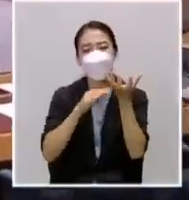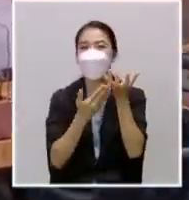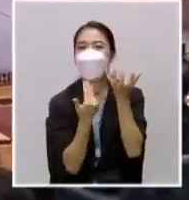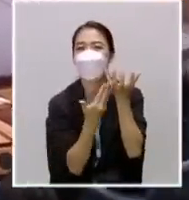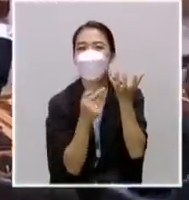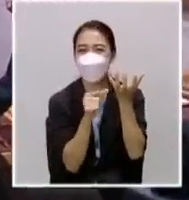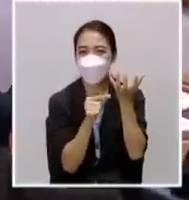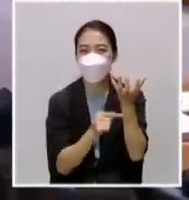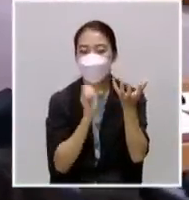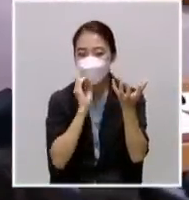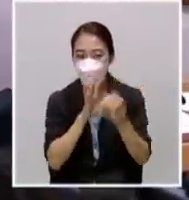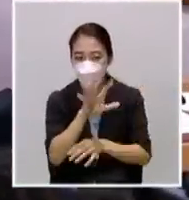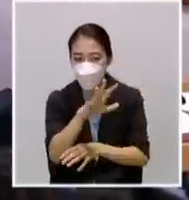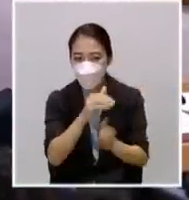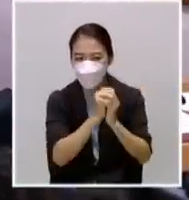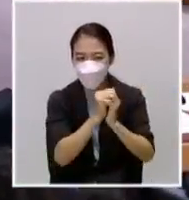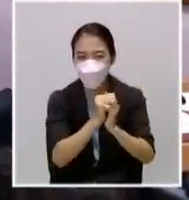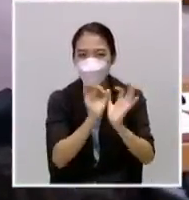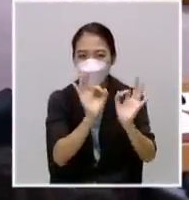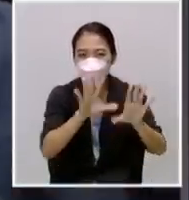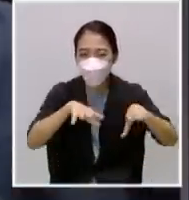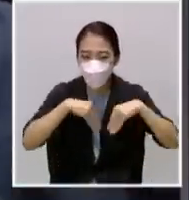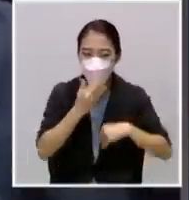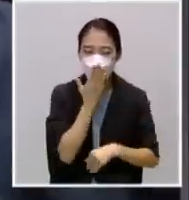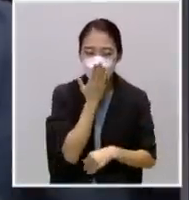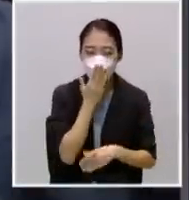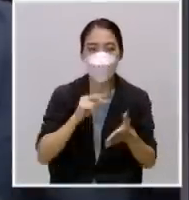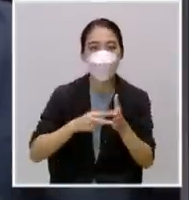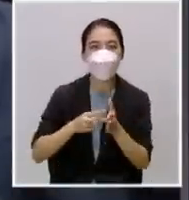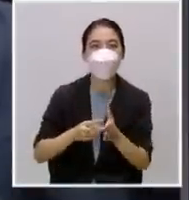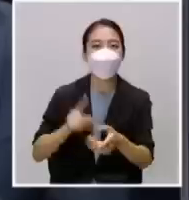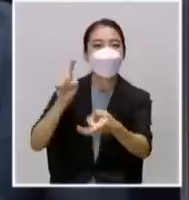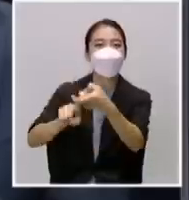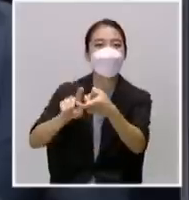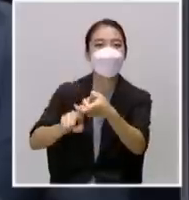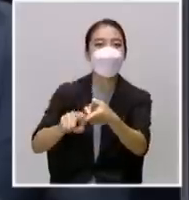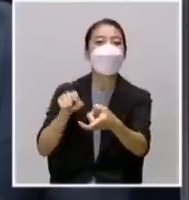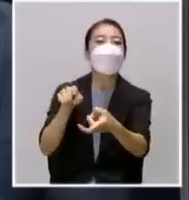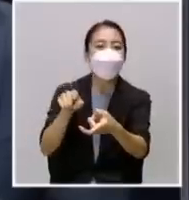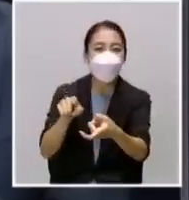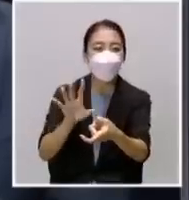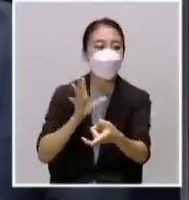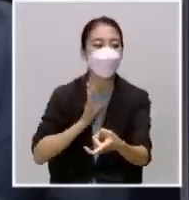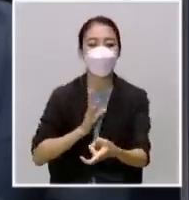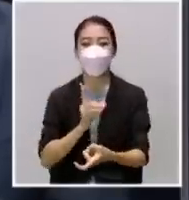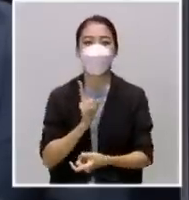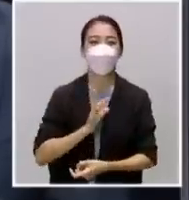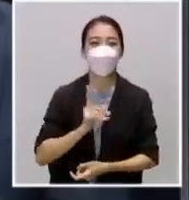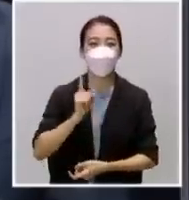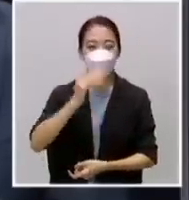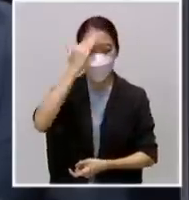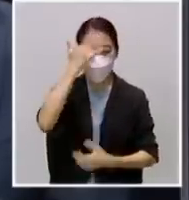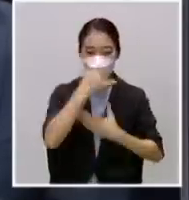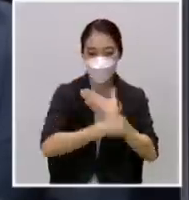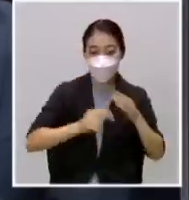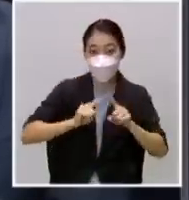และยังทำให้รัสเซียนั้นถูกโดดเดี่ยวเนื่องจากชาติสมาชิก UNSC ทั้งถาวรและไม่ถาวรที่ลงมติส